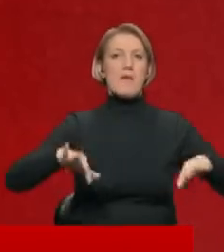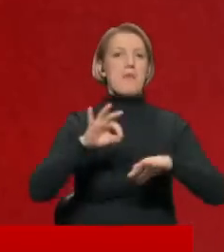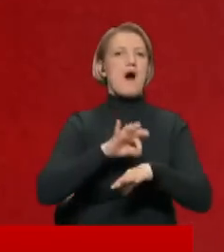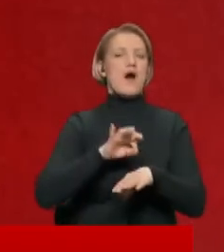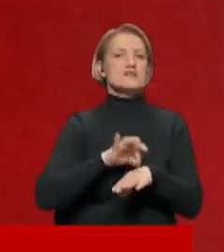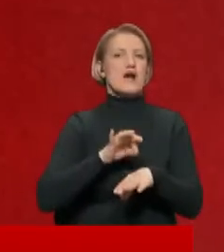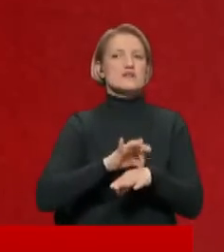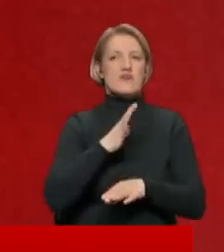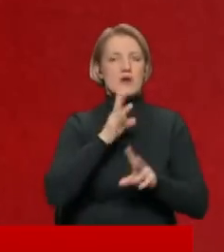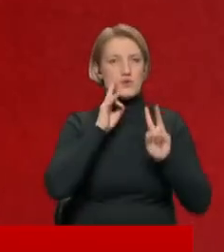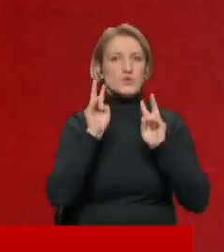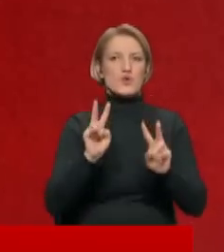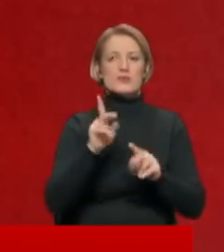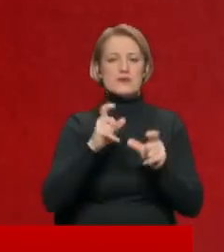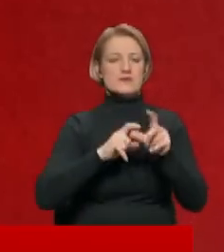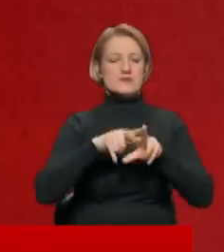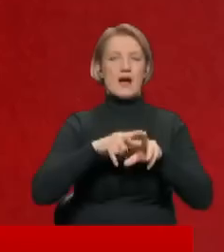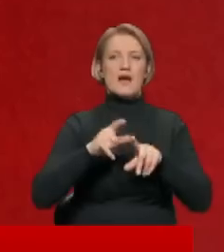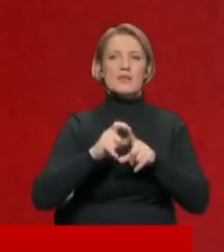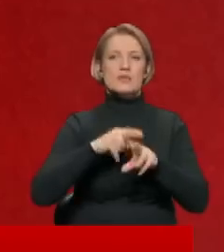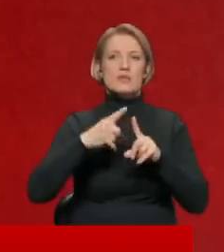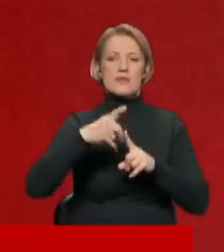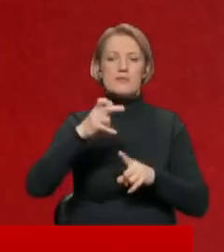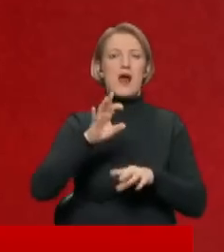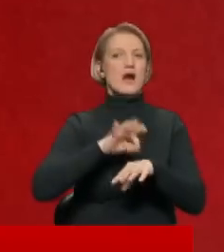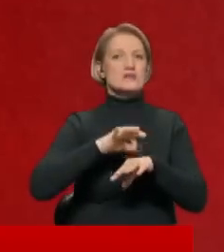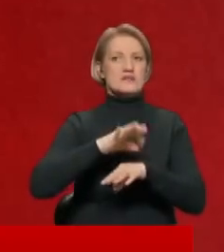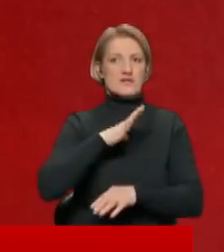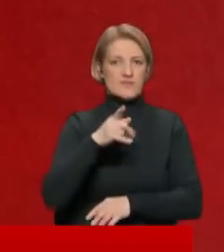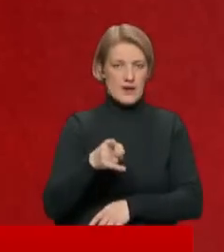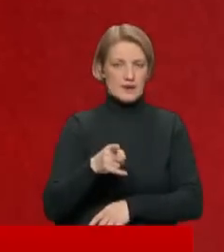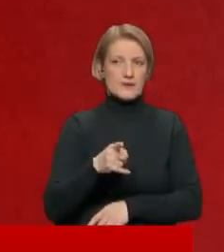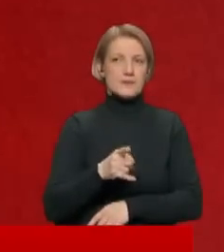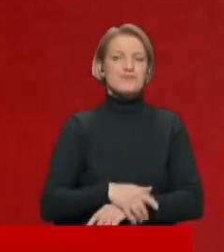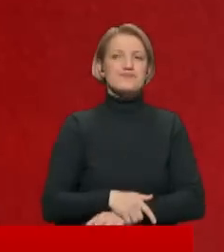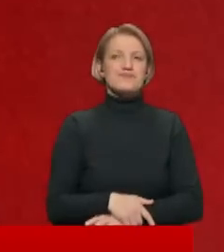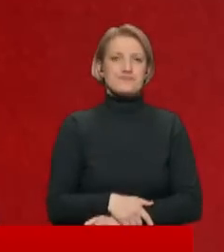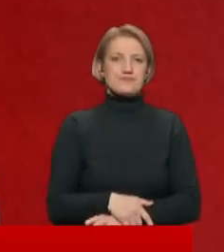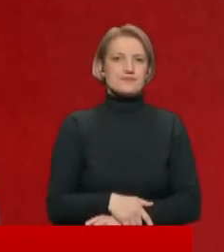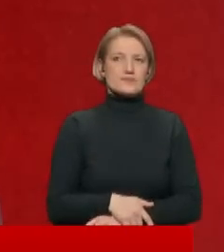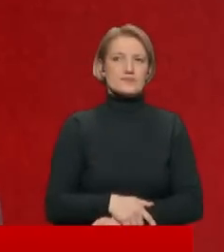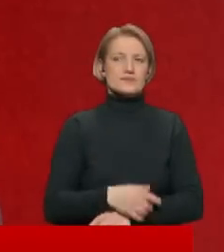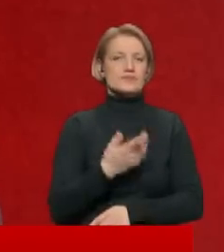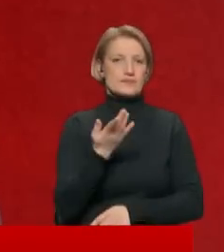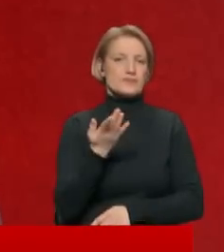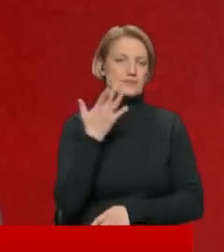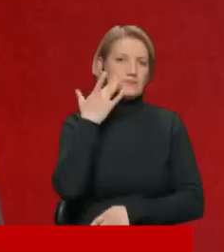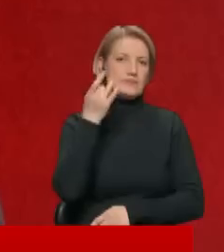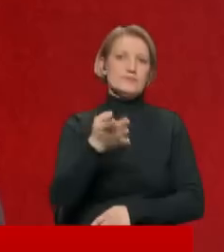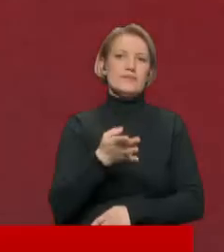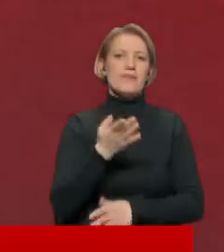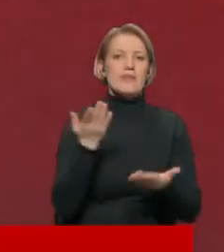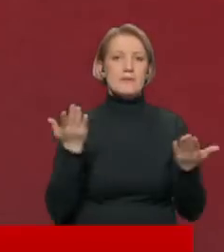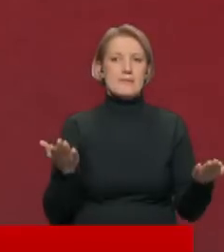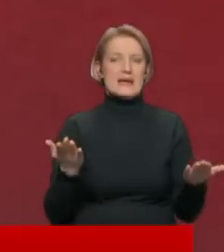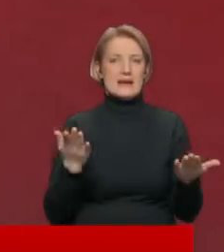hassasiyeti var gördüğüm kadarıyla Saadet partisini de hassasiyeti var o vurgu ortada Peki